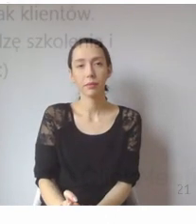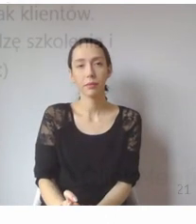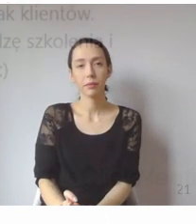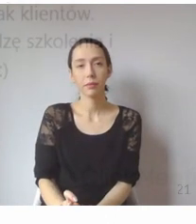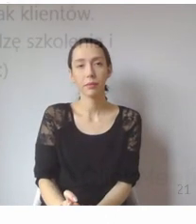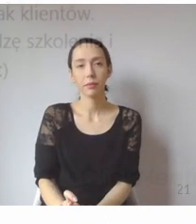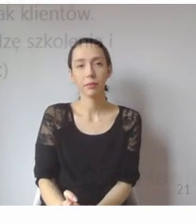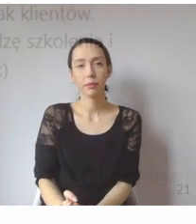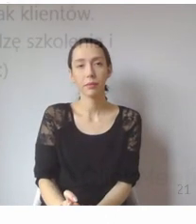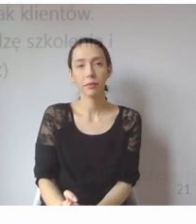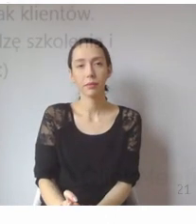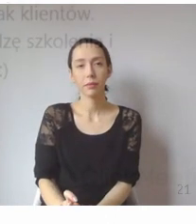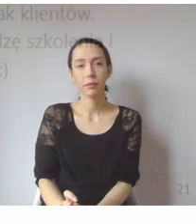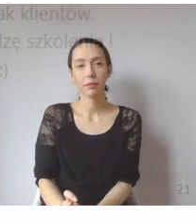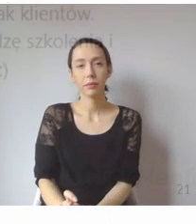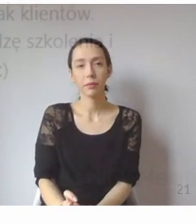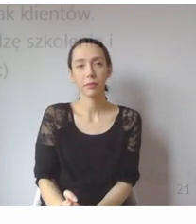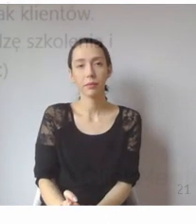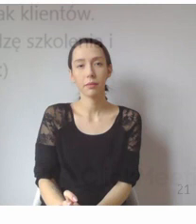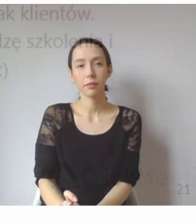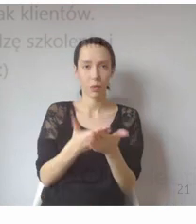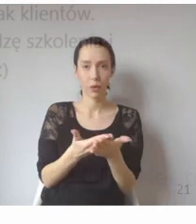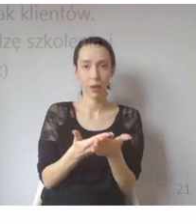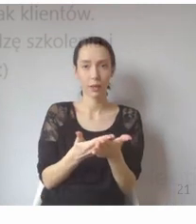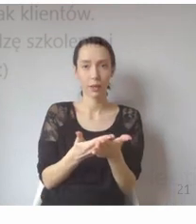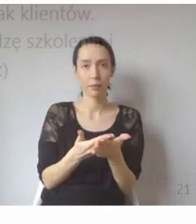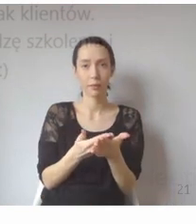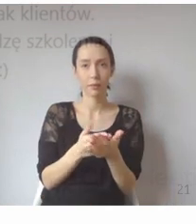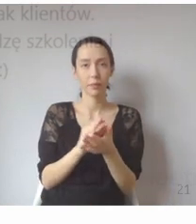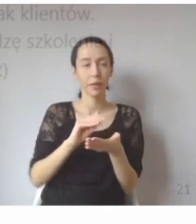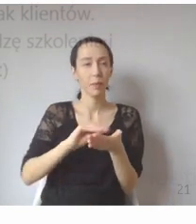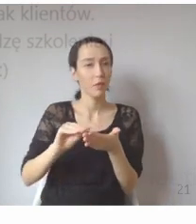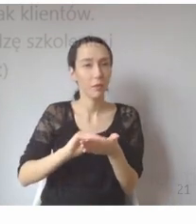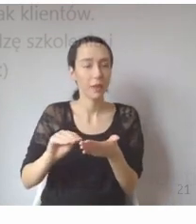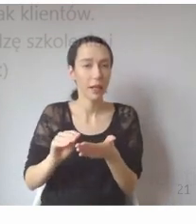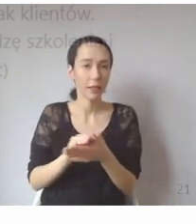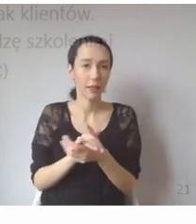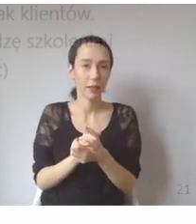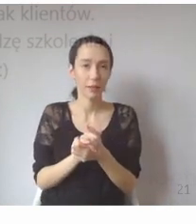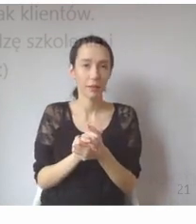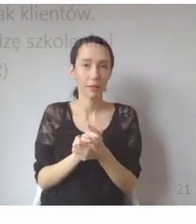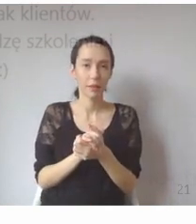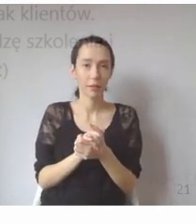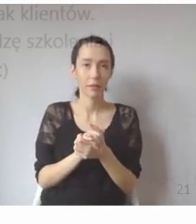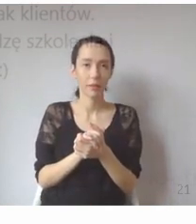I zobaczcie, to jest ten pierwszy przykład. Był wpisany po prostu